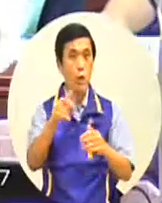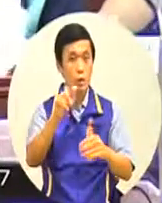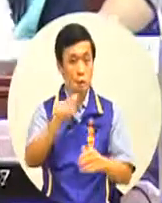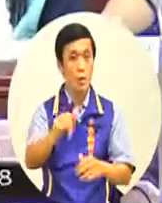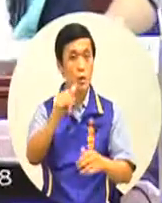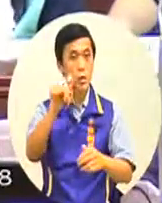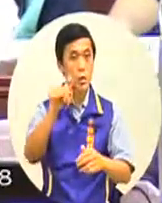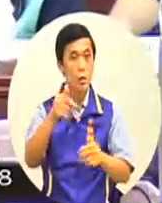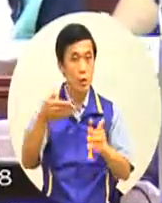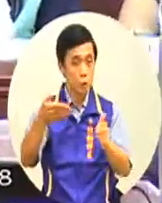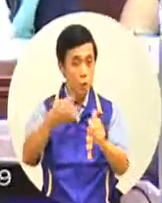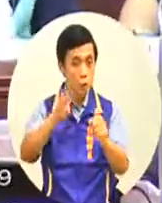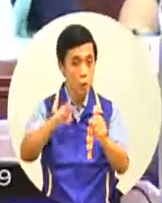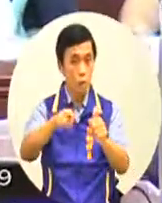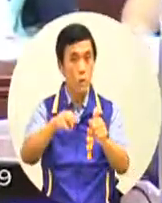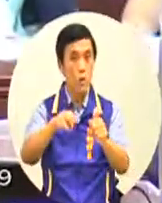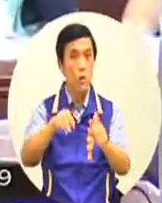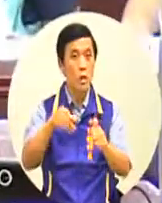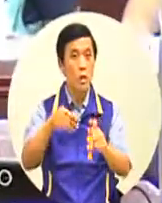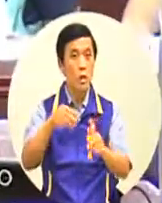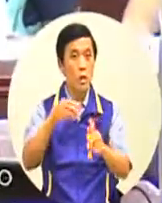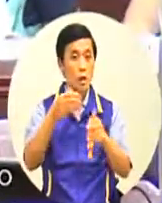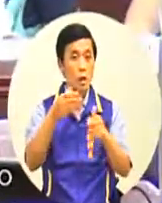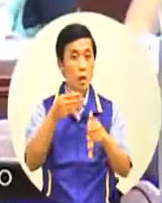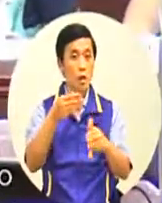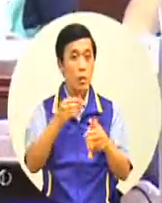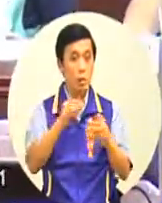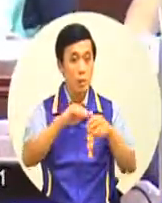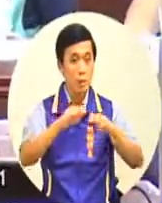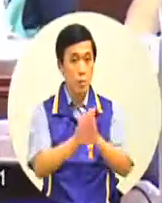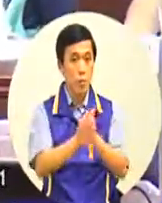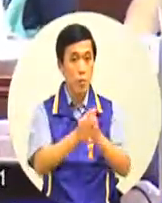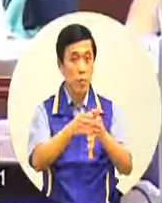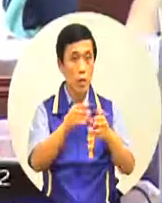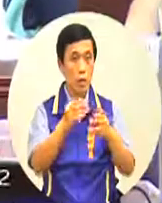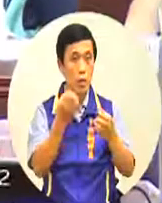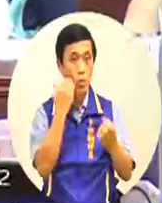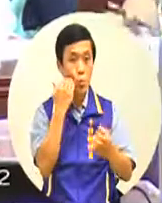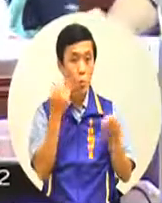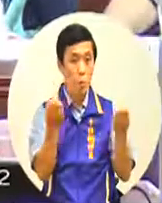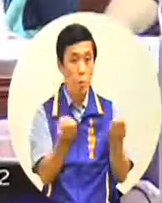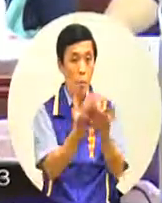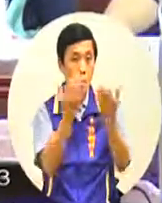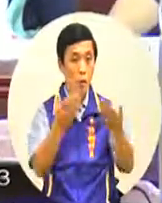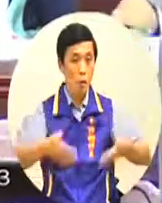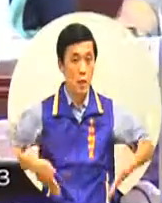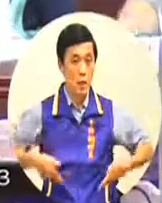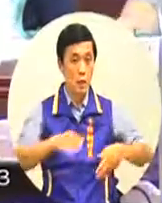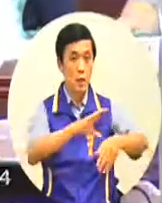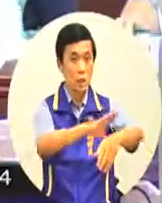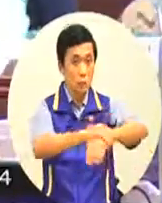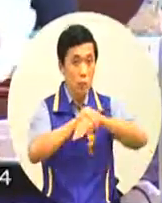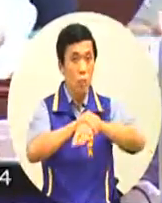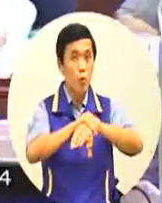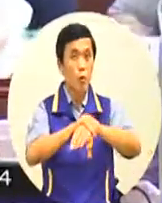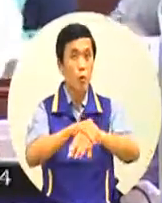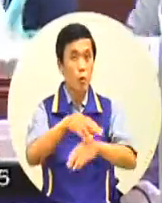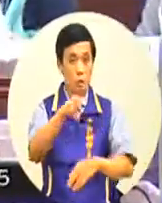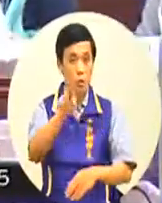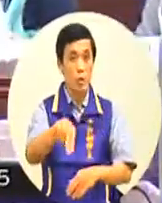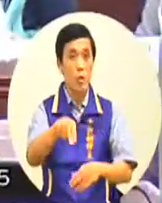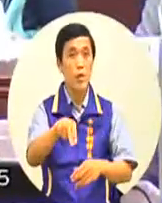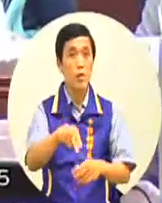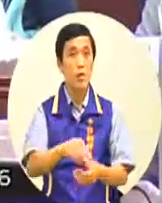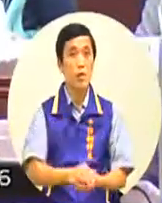有很多的第一线，可以不用送医院，在现场就可以急救的各种的这种可